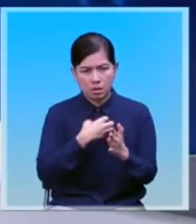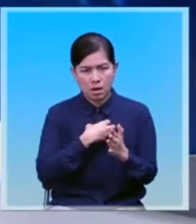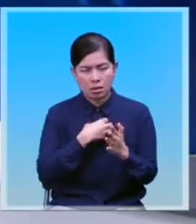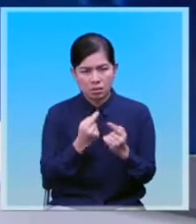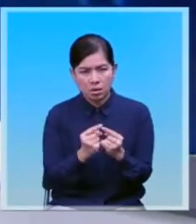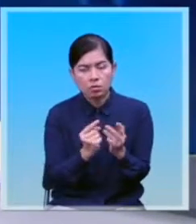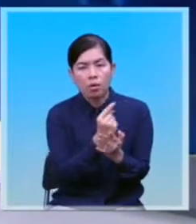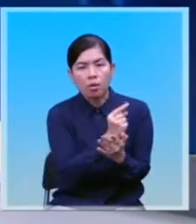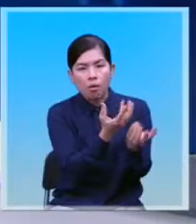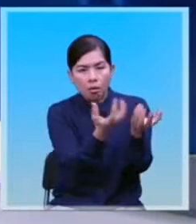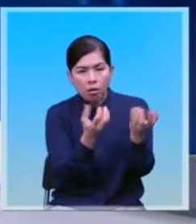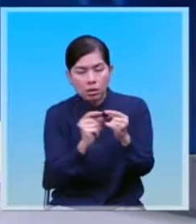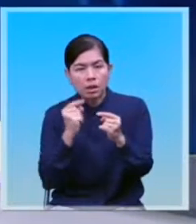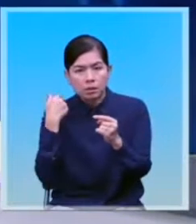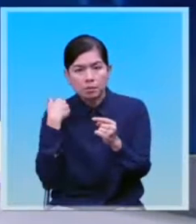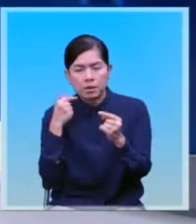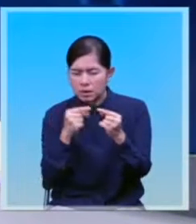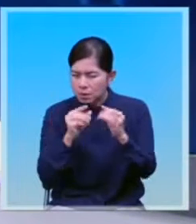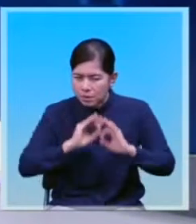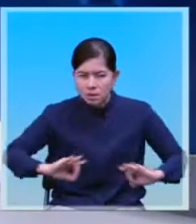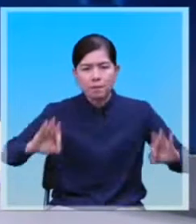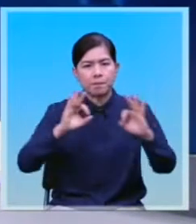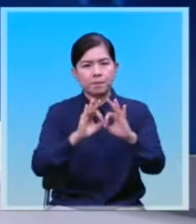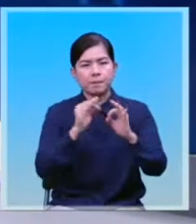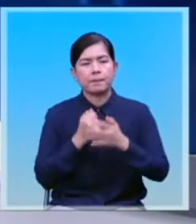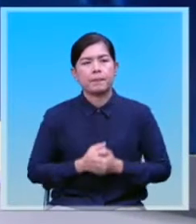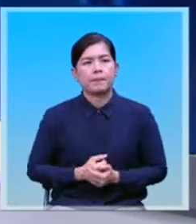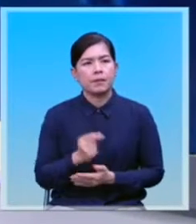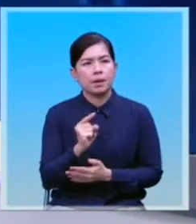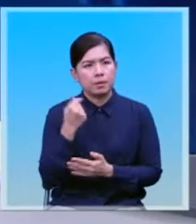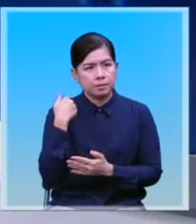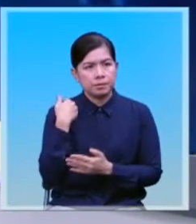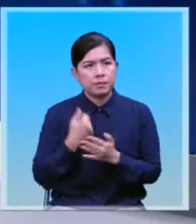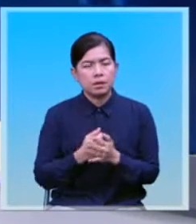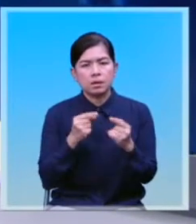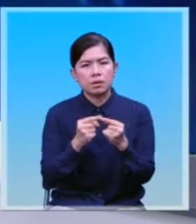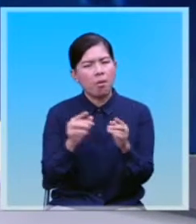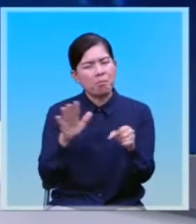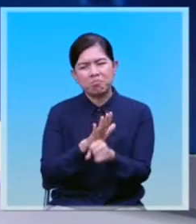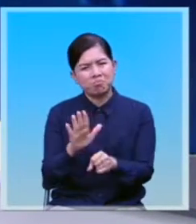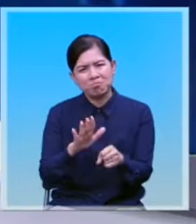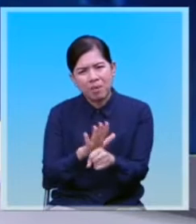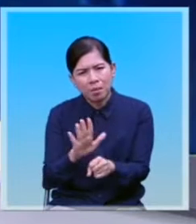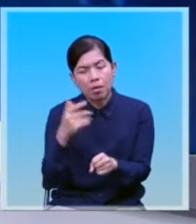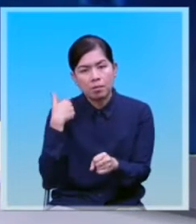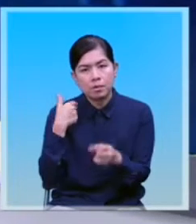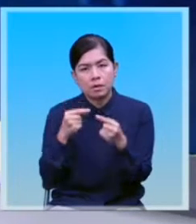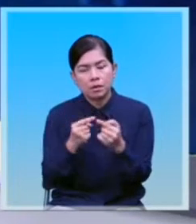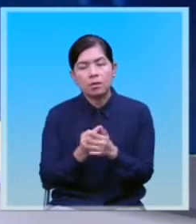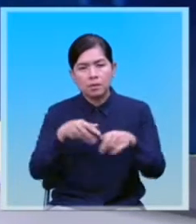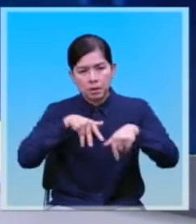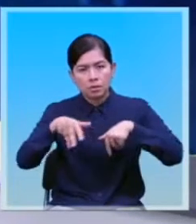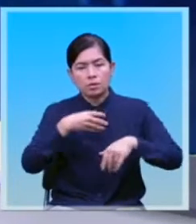งสินค้าเหล่านี้เนี่ยที่ต้องการมากๆจนถึงในเวลานี้ก็ยังต้องการอยู่แล้วก็ยังมีไม่เพียงพอต่อความต้องการใช้ด้ว